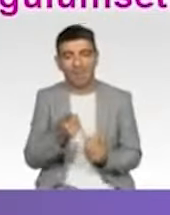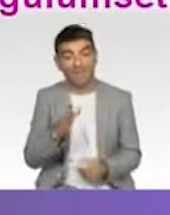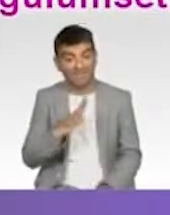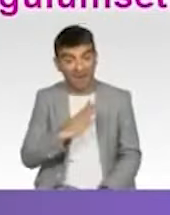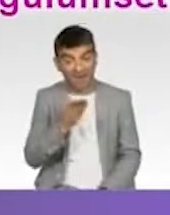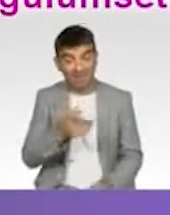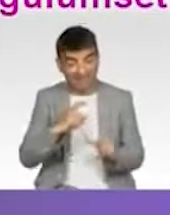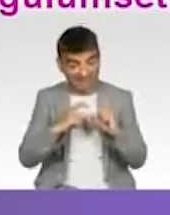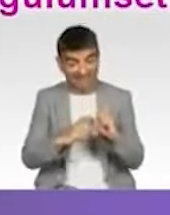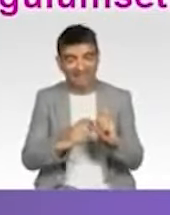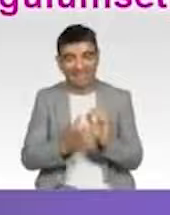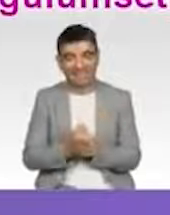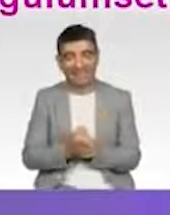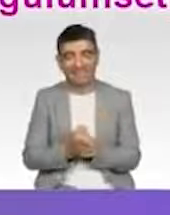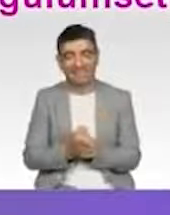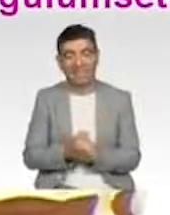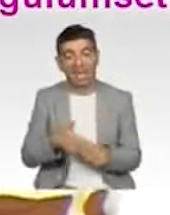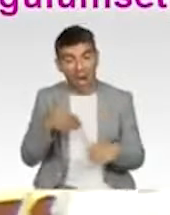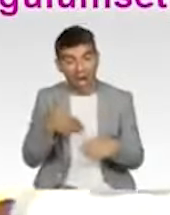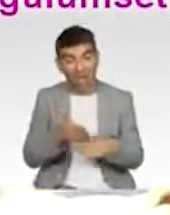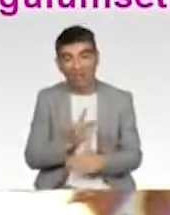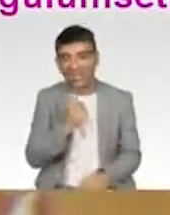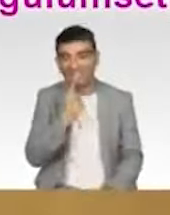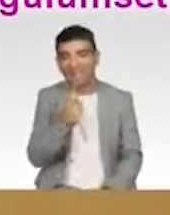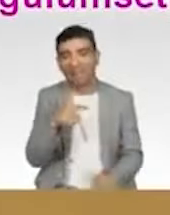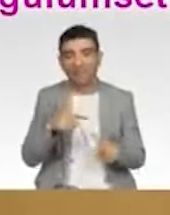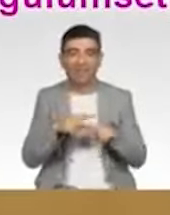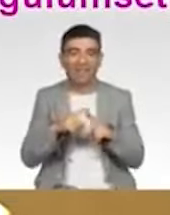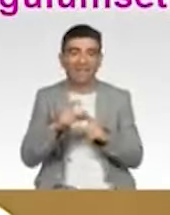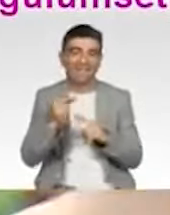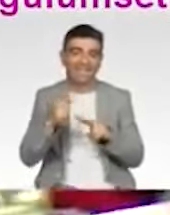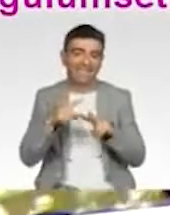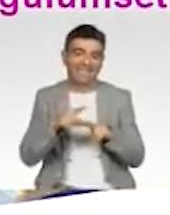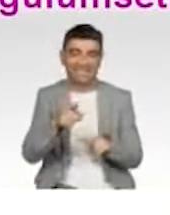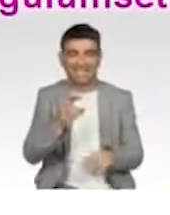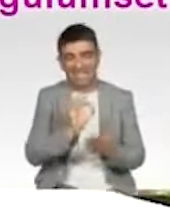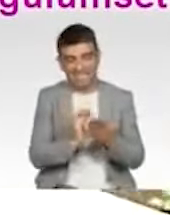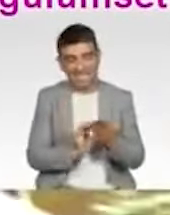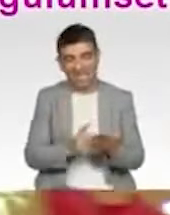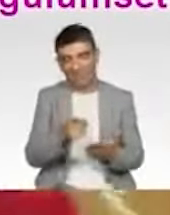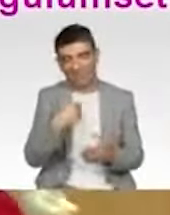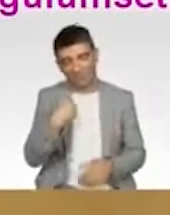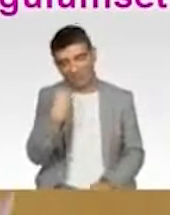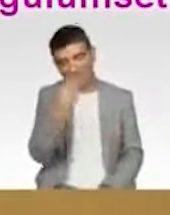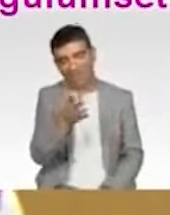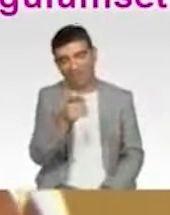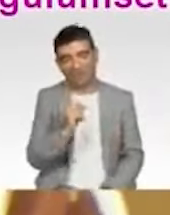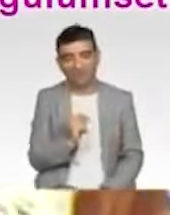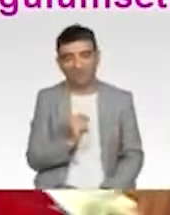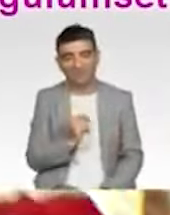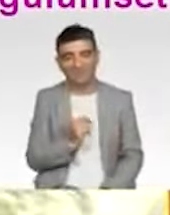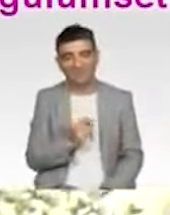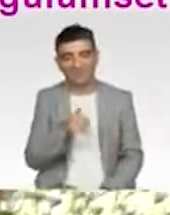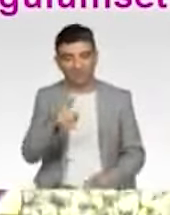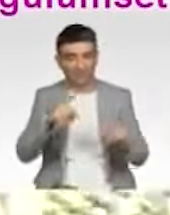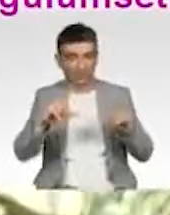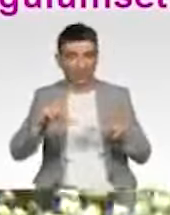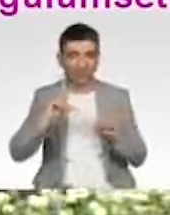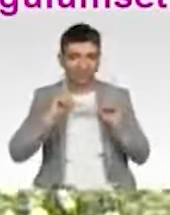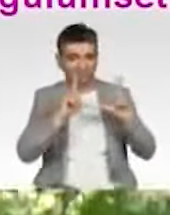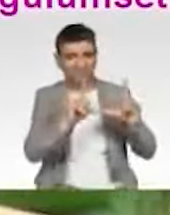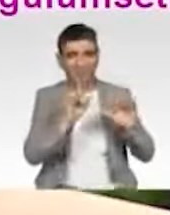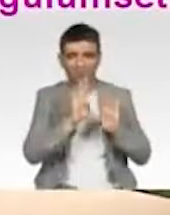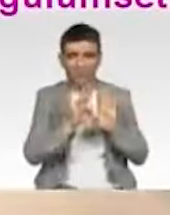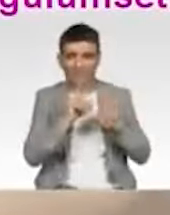var mısın? Biz aslında evet, demiş, evet, bunu Fadil'e vereceğim. Evet. Bu Emrah'ın yazdığı şeyler. Bunu ben saklarsın. Evet, çerçevelet artık onu.